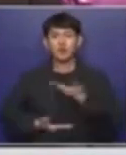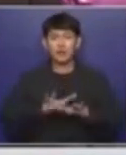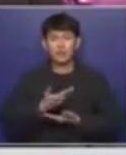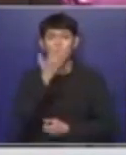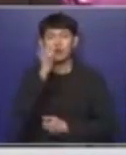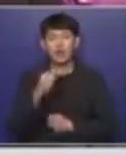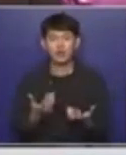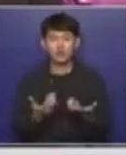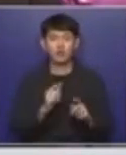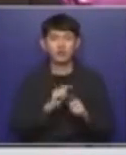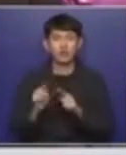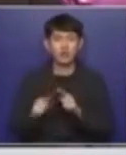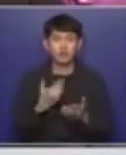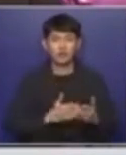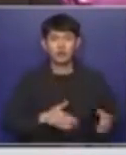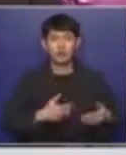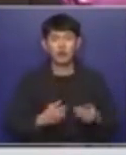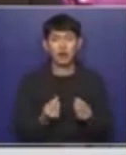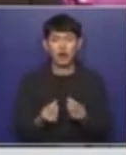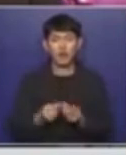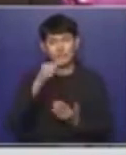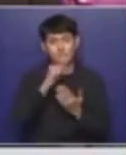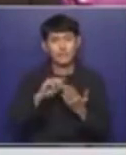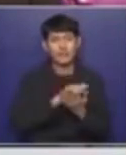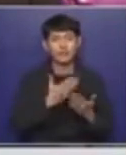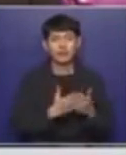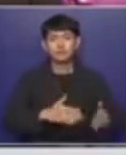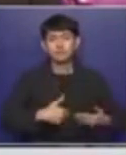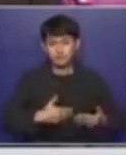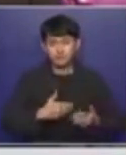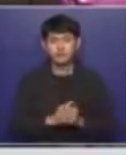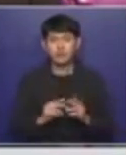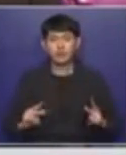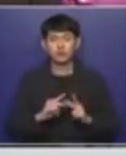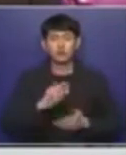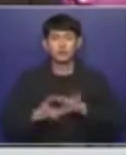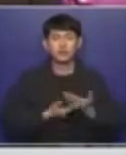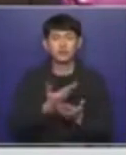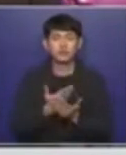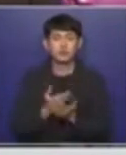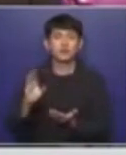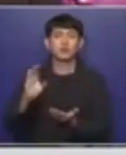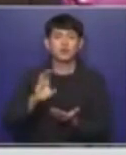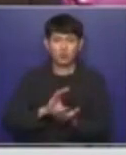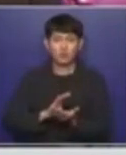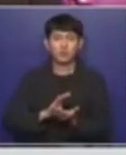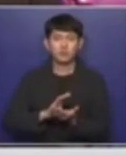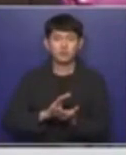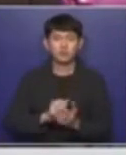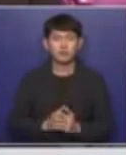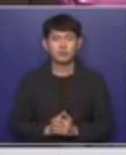พื่อที่จะนำเงินตราเข้ามาในประเทศกระทรวงนี้ได้รับงบประมาณไป